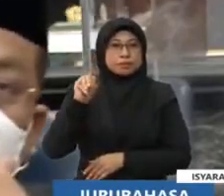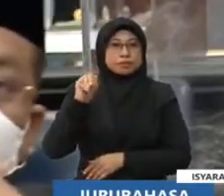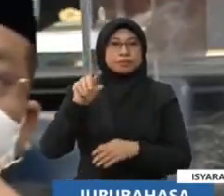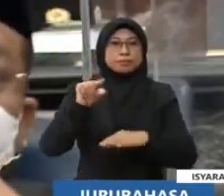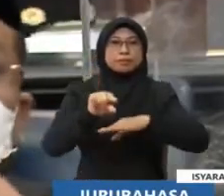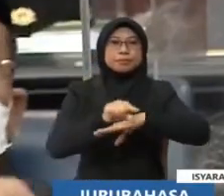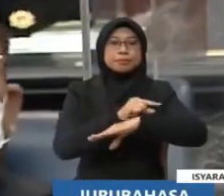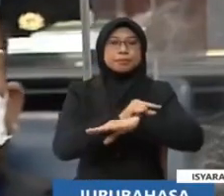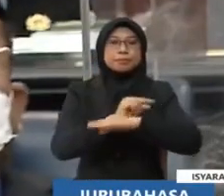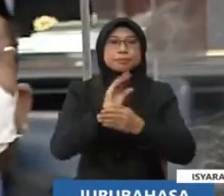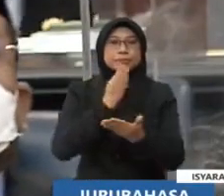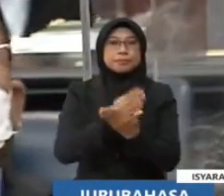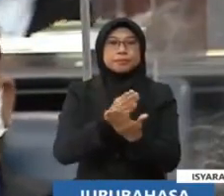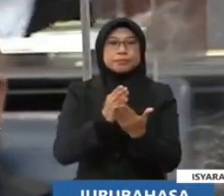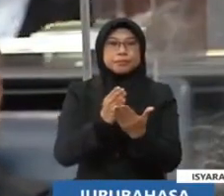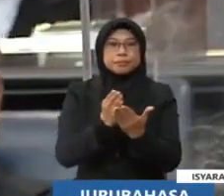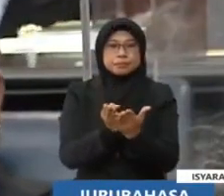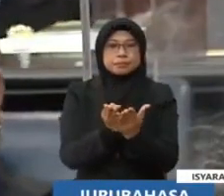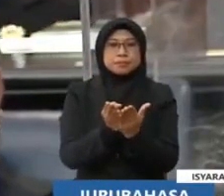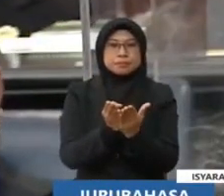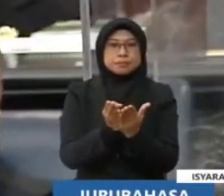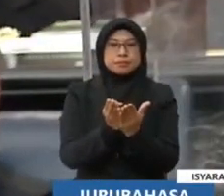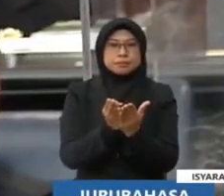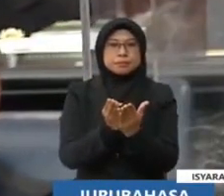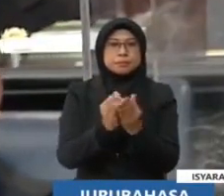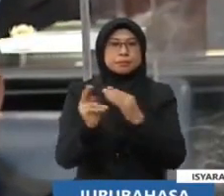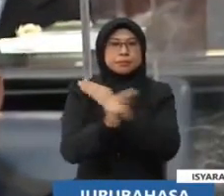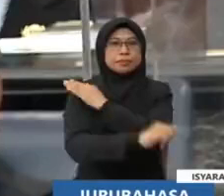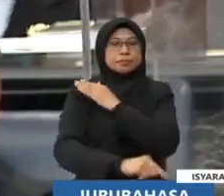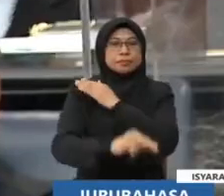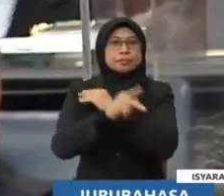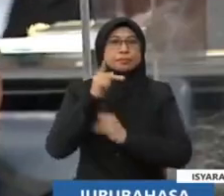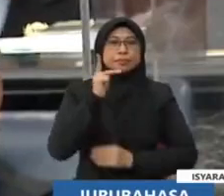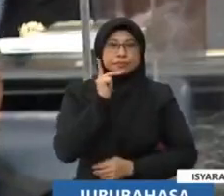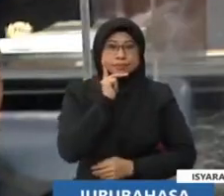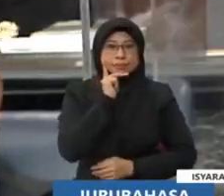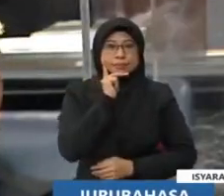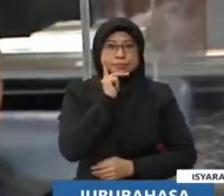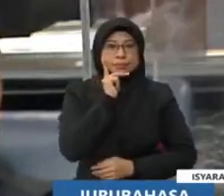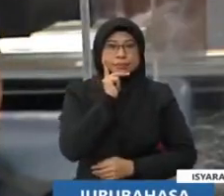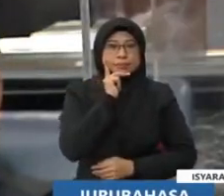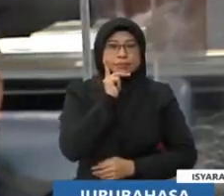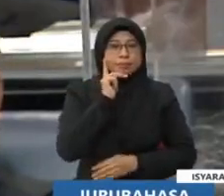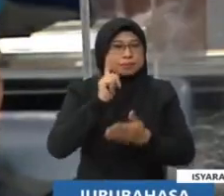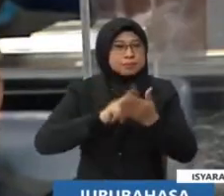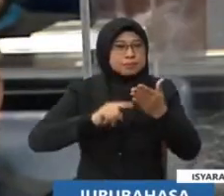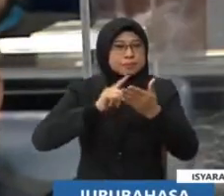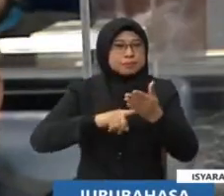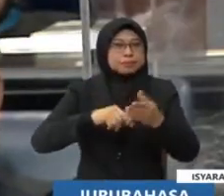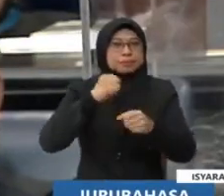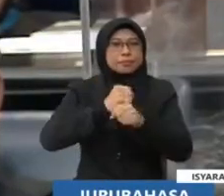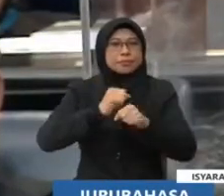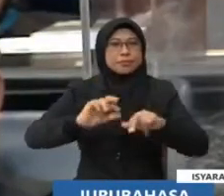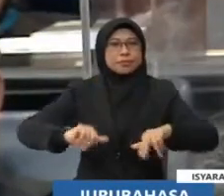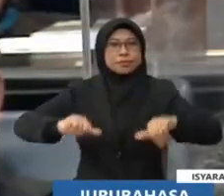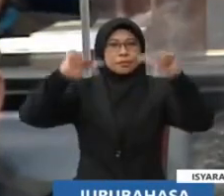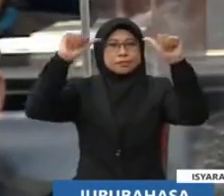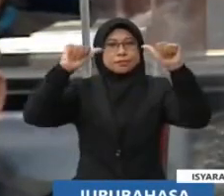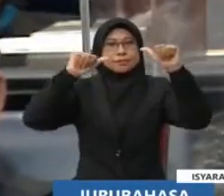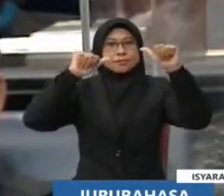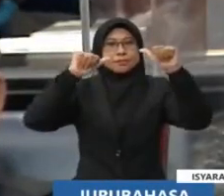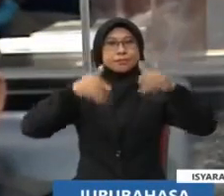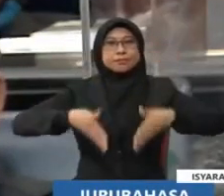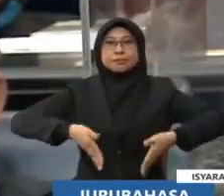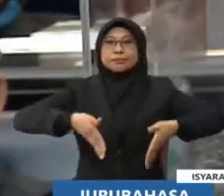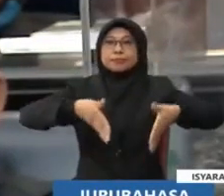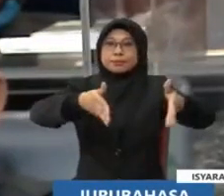dengan menggunakan peruntukan Maris Kerajaan Negeri Kedah. Oleh itu, sebarang kerja-kerja menaik taraf jalan